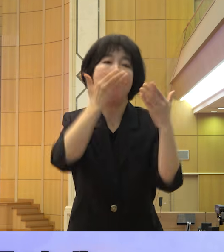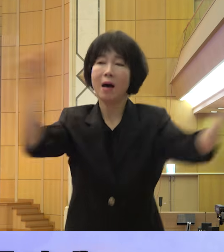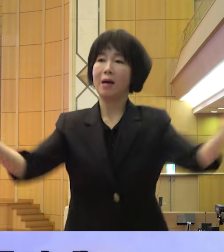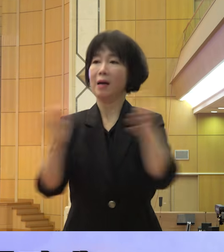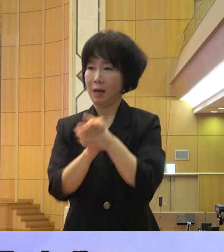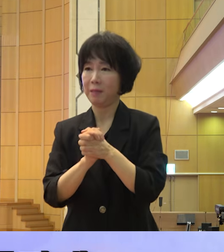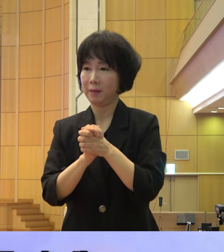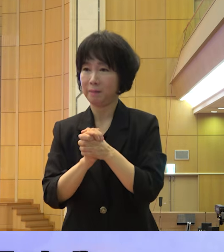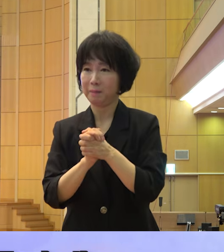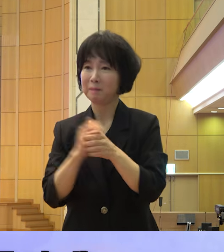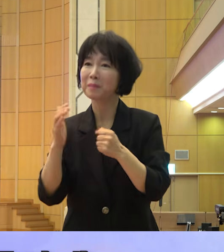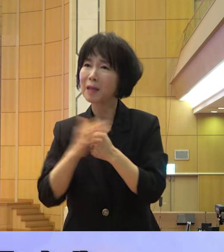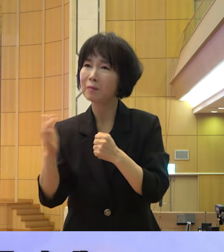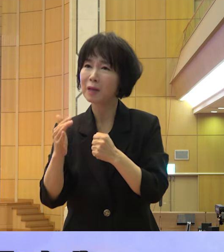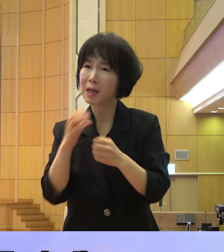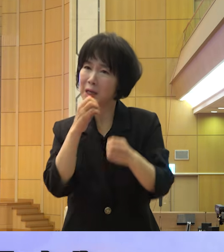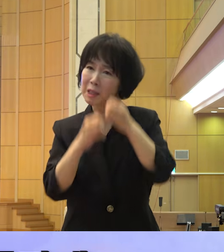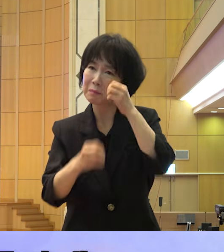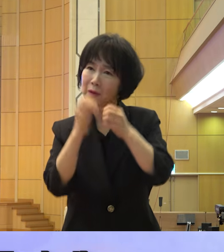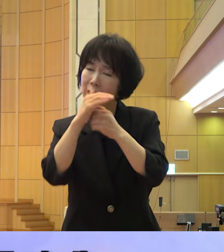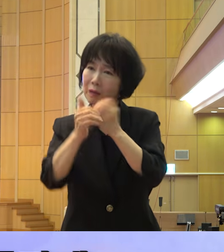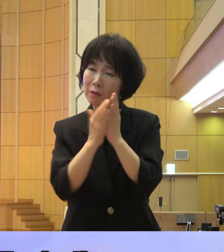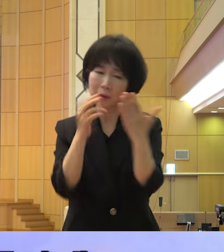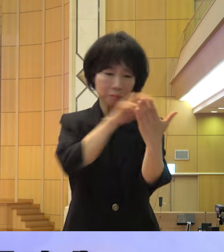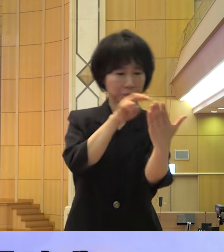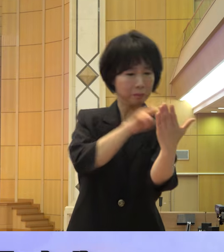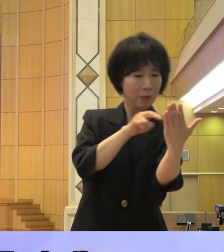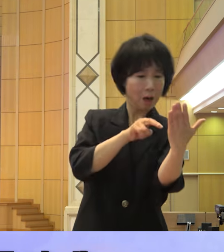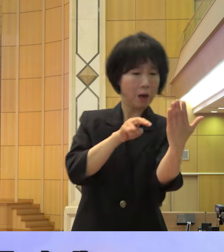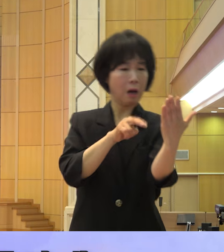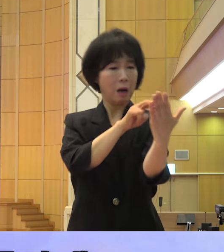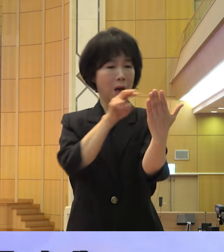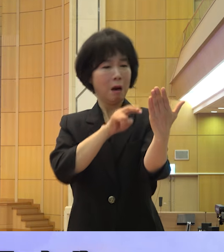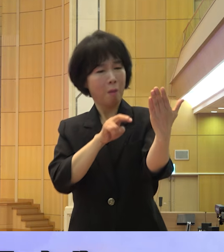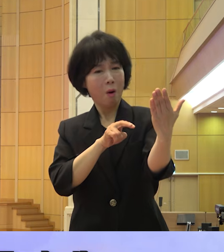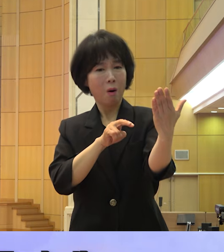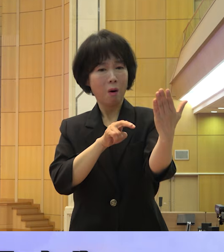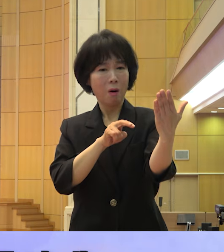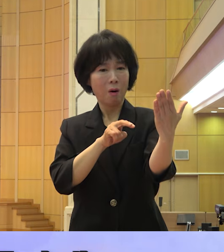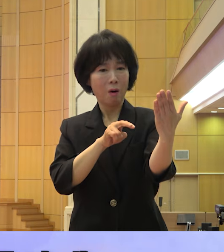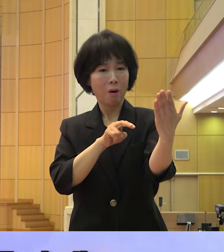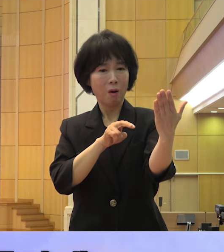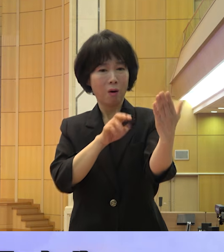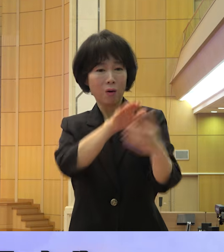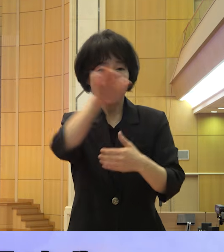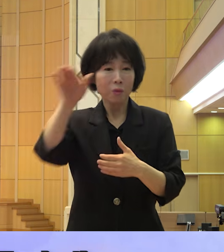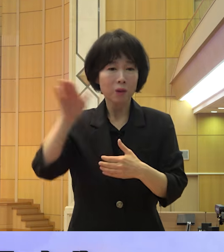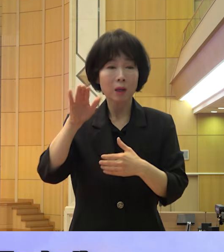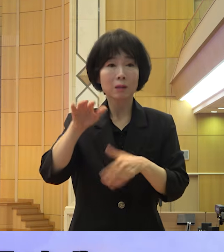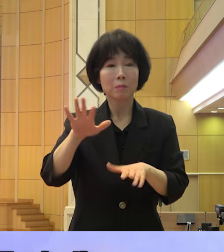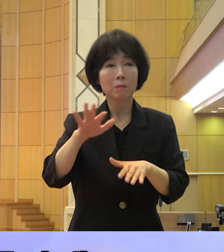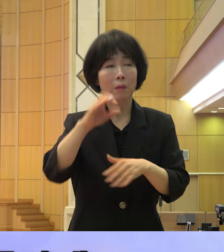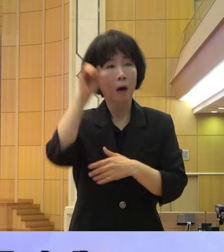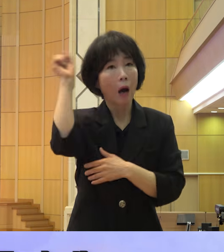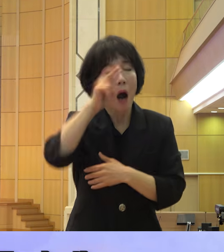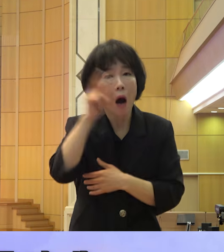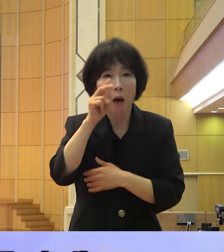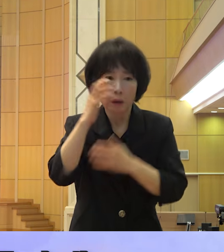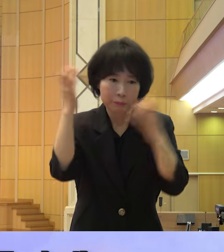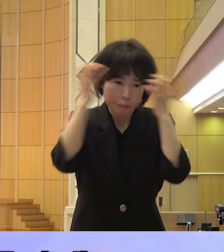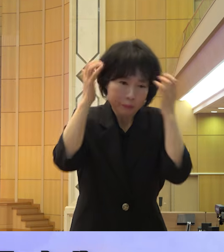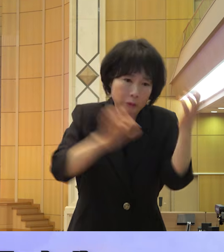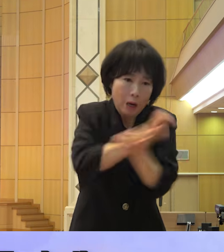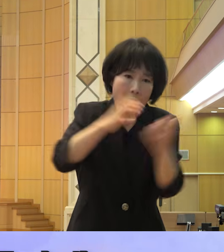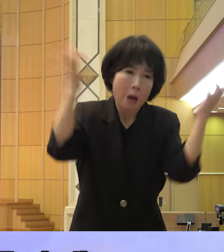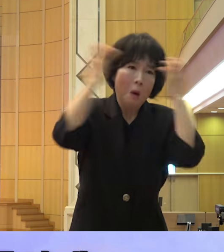것입니다. 그렇기 때문에 시편을 보면은 하나님께 우리가 고난을 당할 때마다,